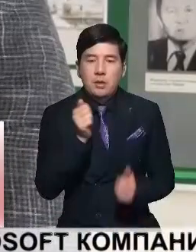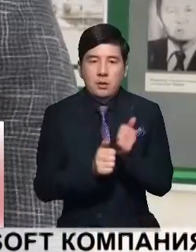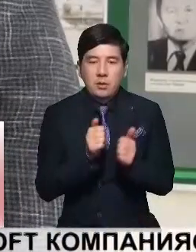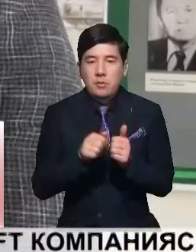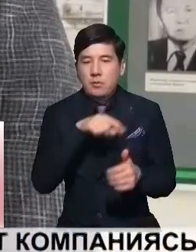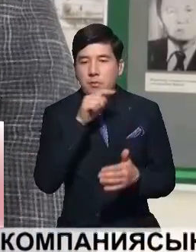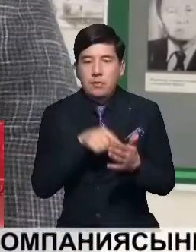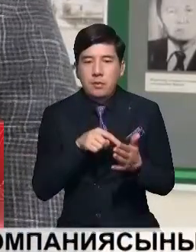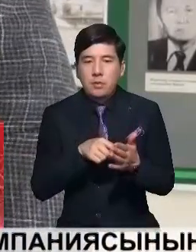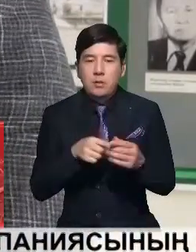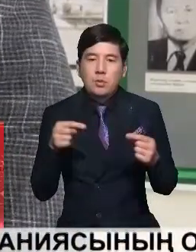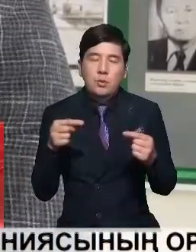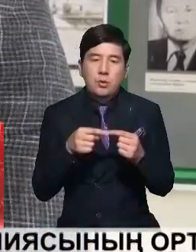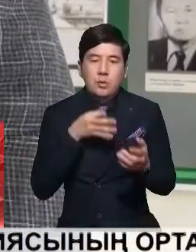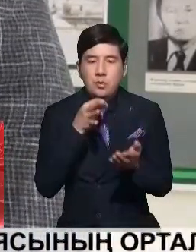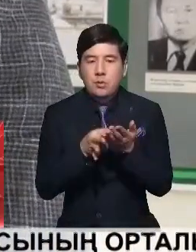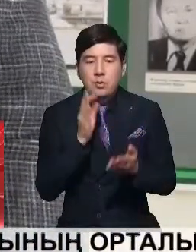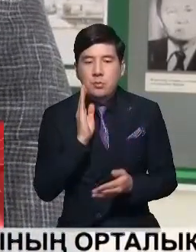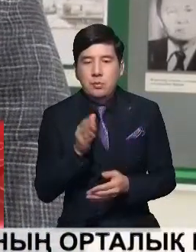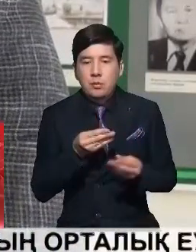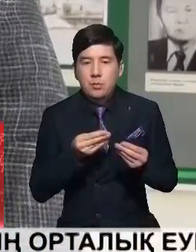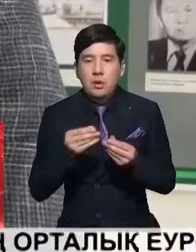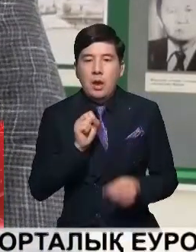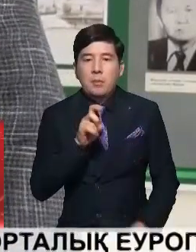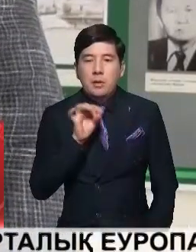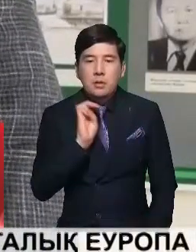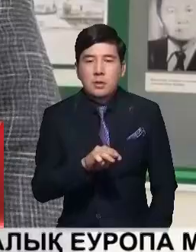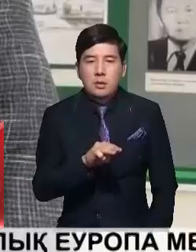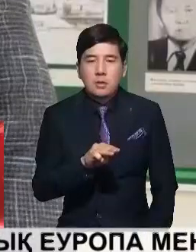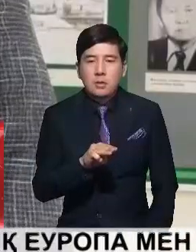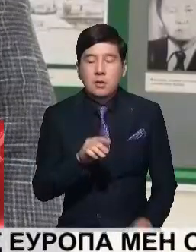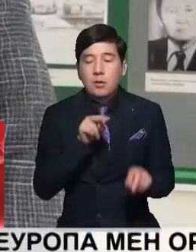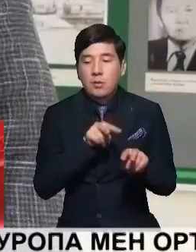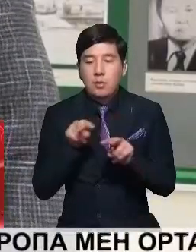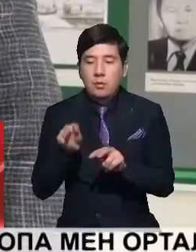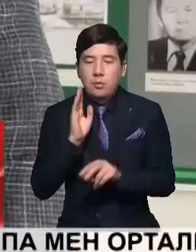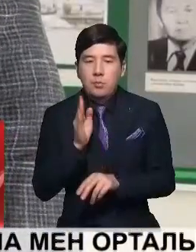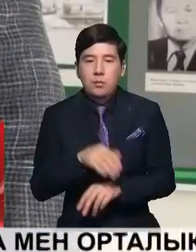тиісті жауап береді және Аманат партиясы өз жеке бақылауында ұстайды әр сұрақты.